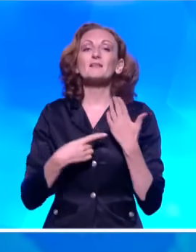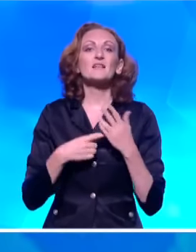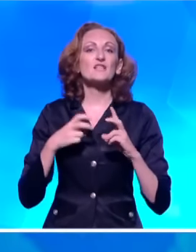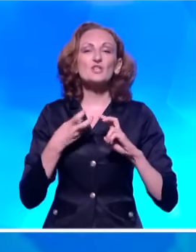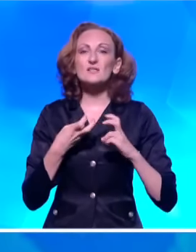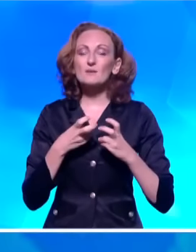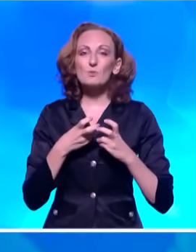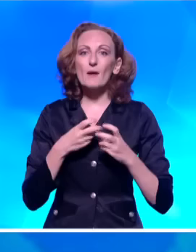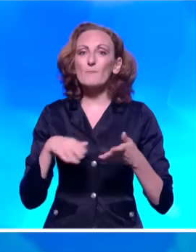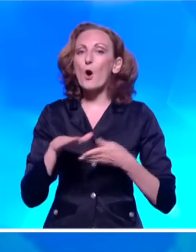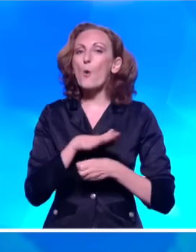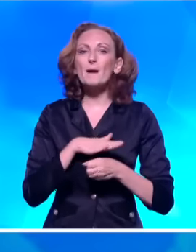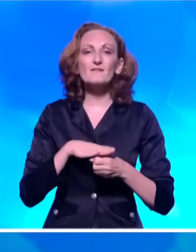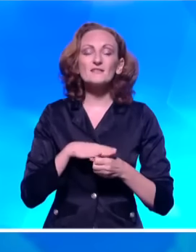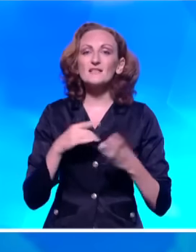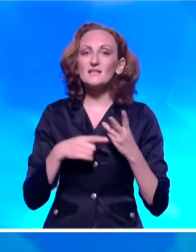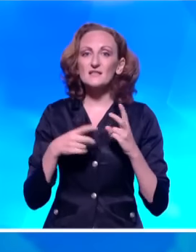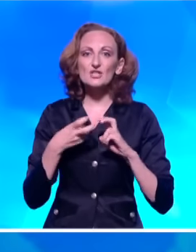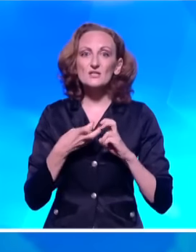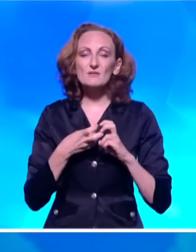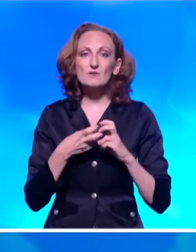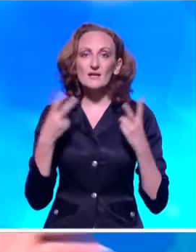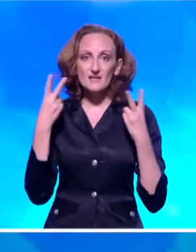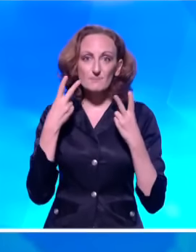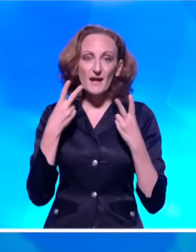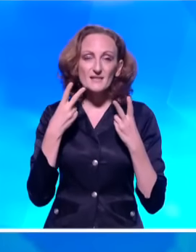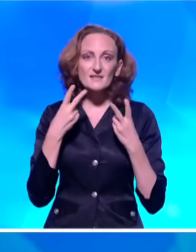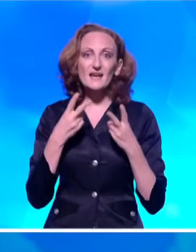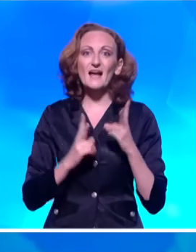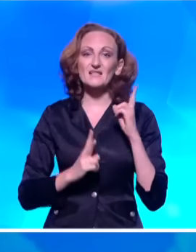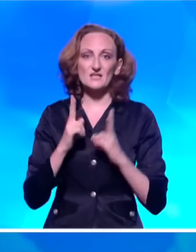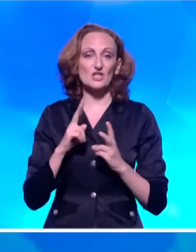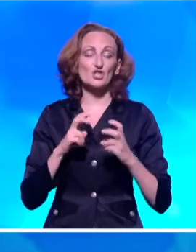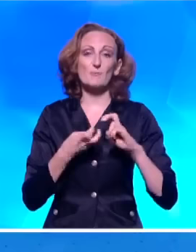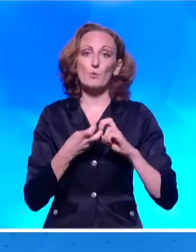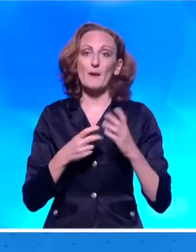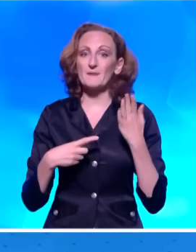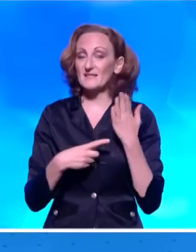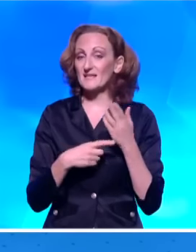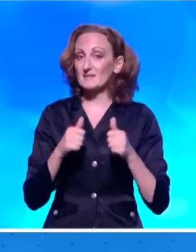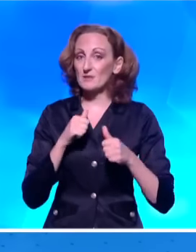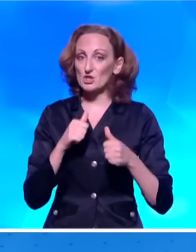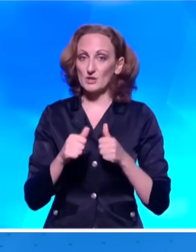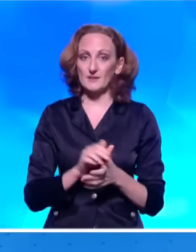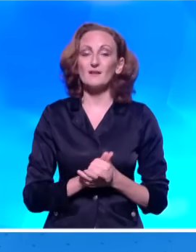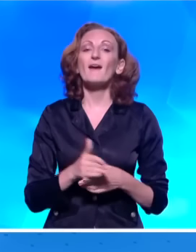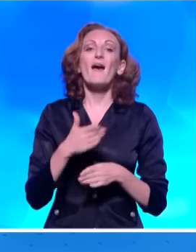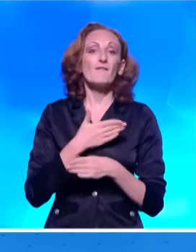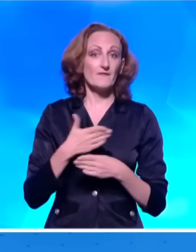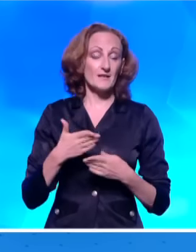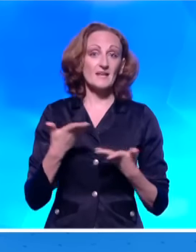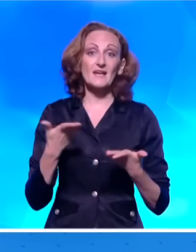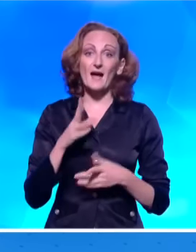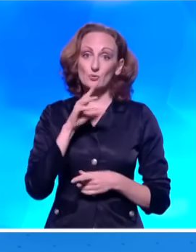ли сте ги вече? Имате ли някакви така научени уроци от проблемите с машинния вод, например, като преди? Ами, винаги, както казах